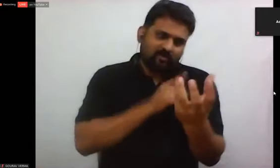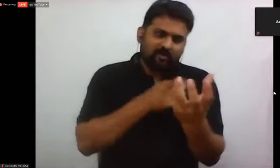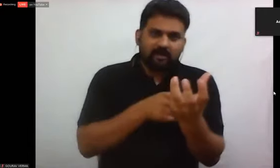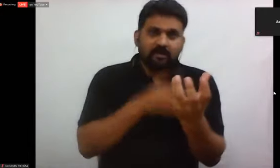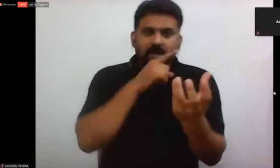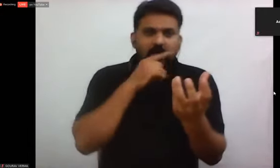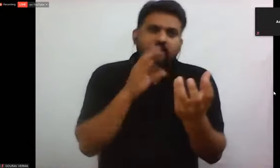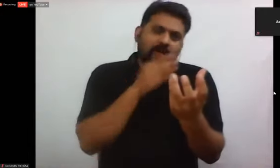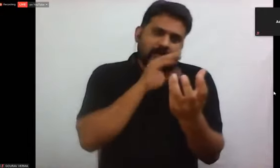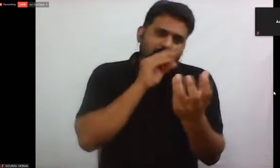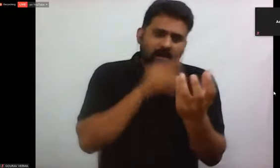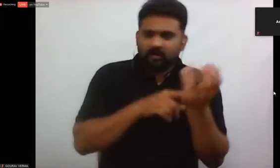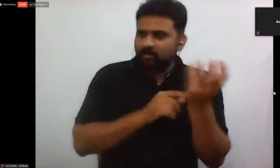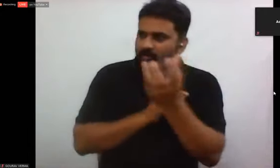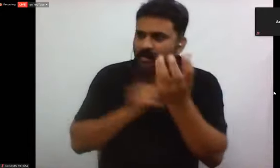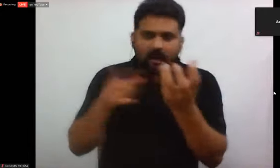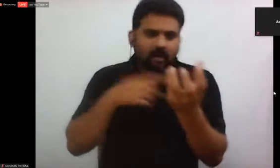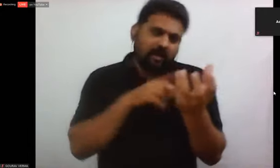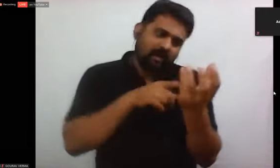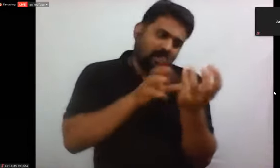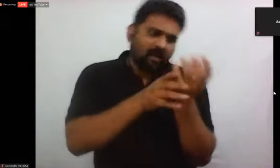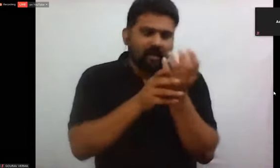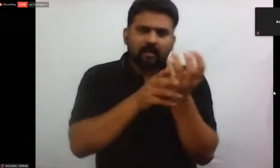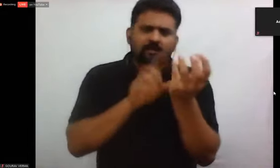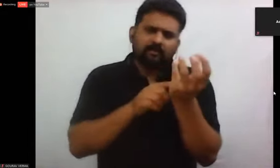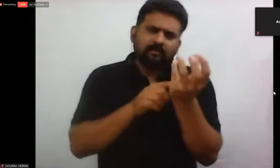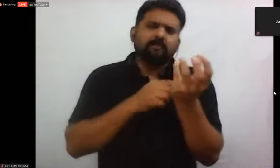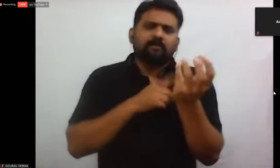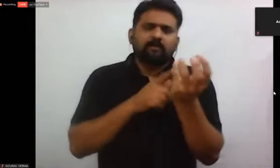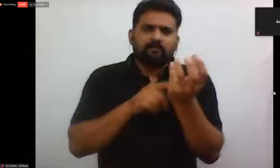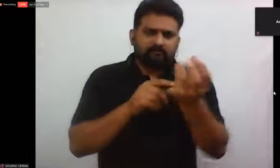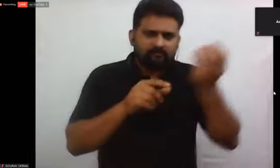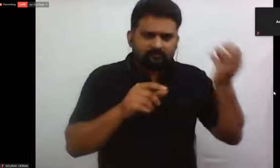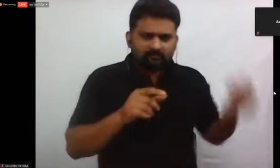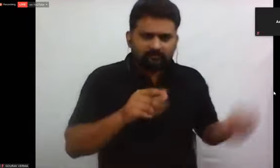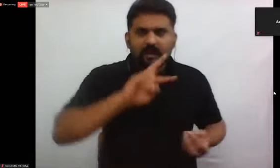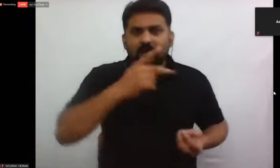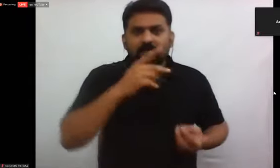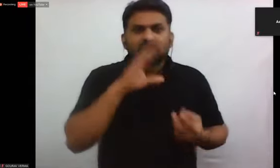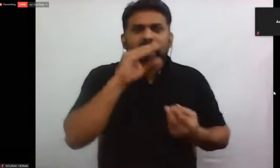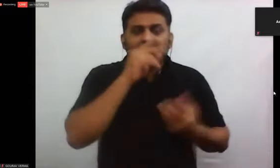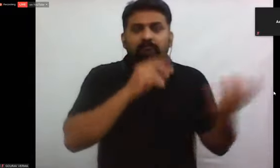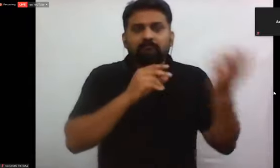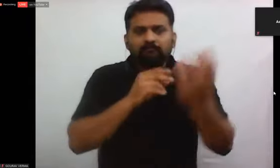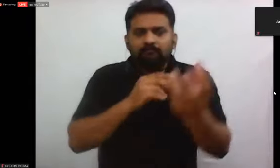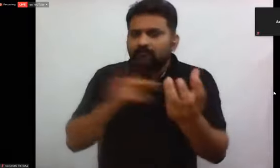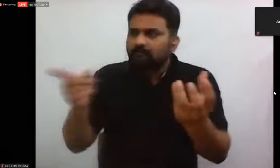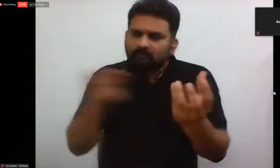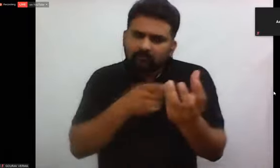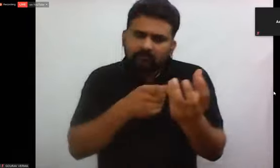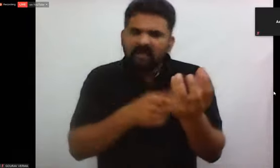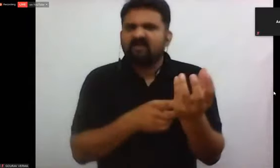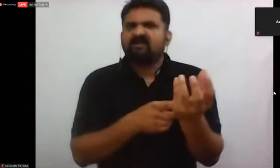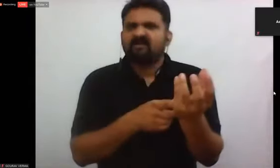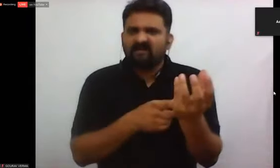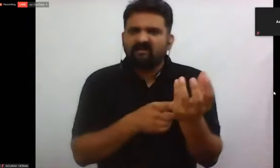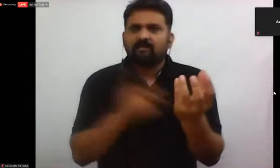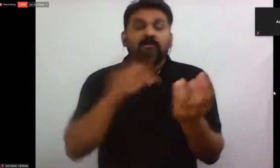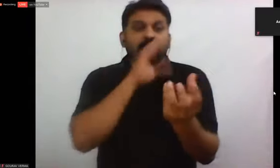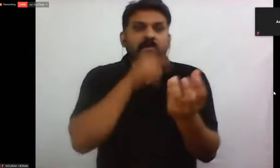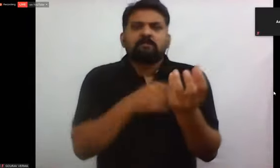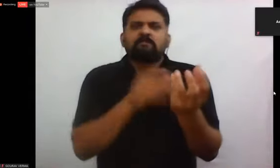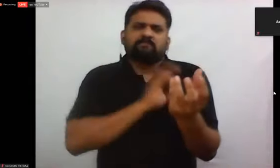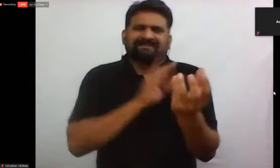टॉय आप दिखा रहे हैं और एक टाइम में आप वो टॉय निकाल के दूसरा टॉय रखो, शायद वो टॉय इज नॉट इट्स फेवरेट टॉय,